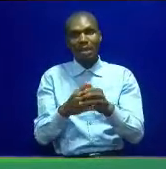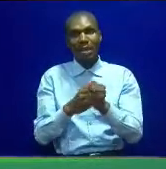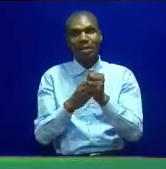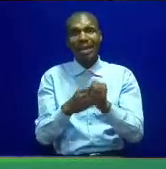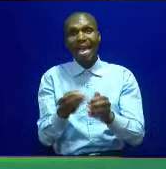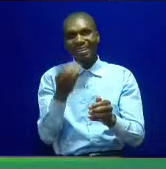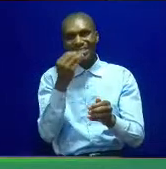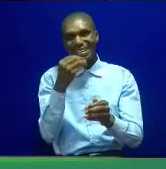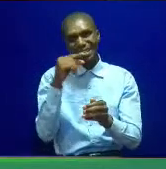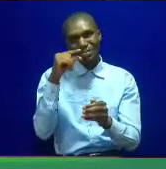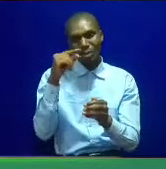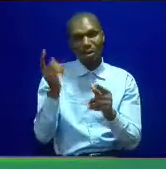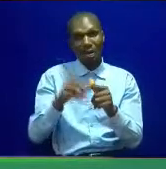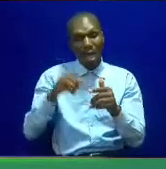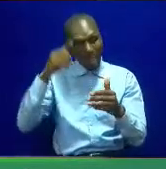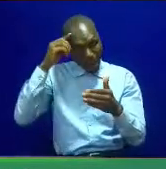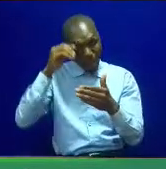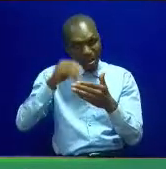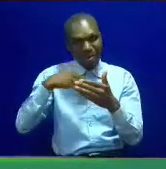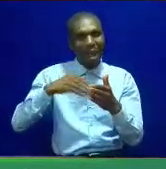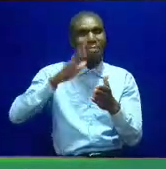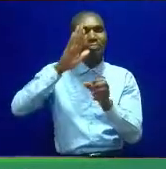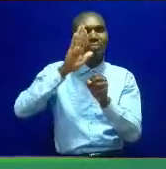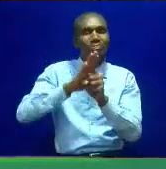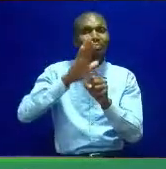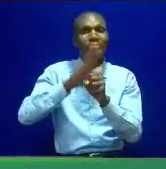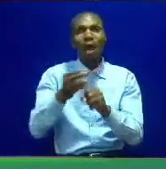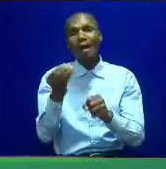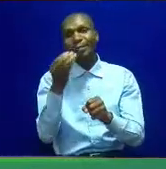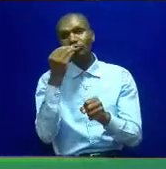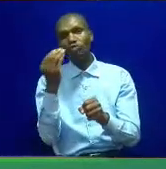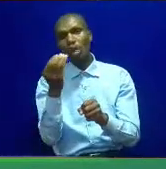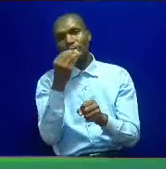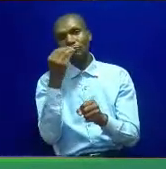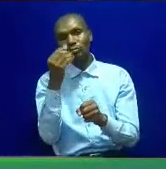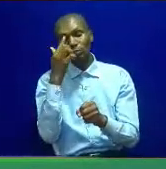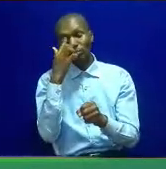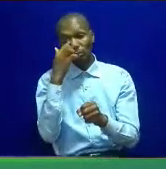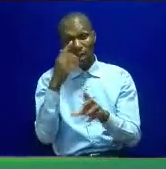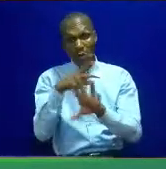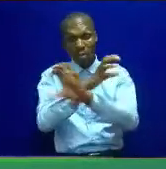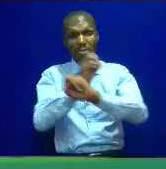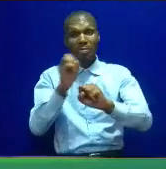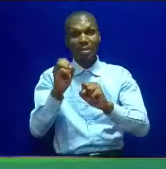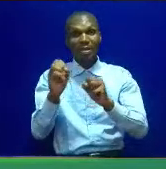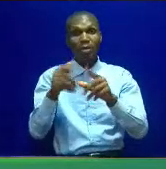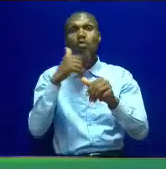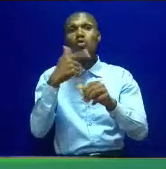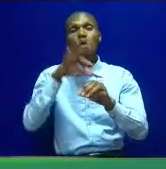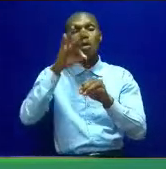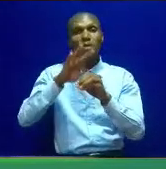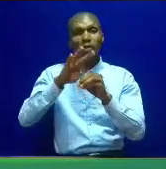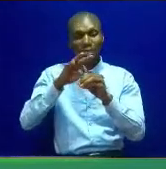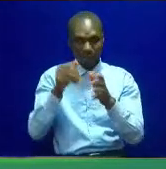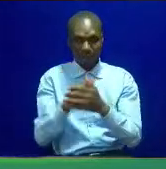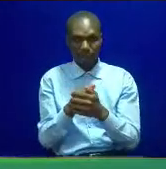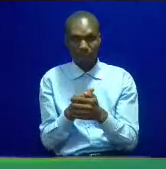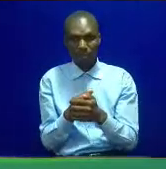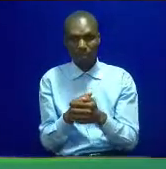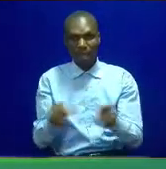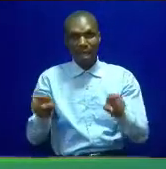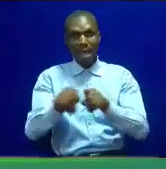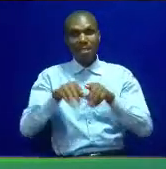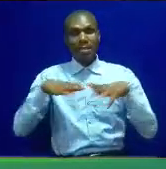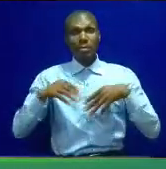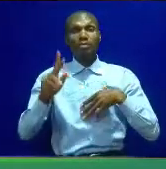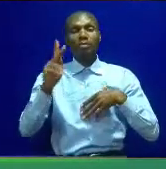ya benke mono ndu ege ndenga na ebe ndagire nyinge korwa ase e president ya ito e itu acho re tatu akire te chikura buna aba